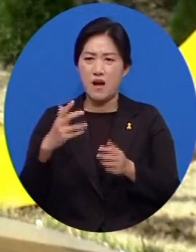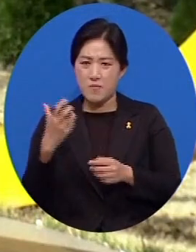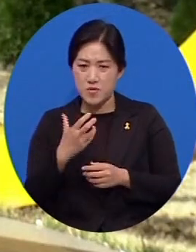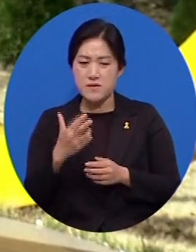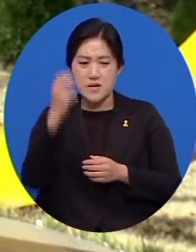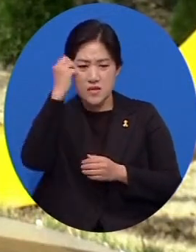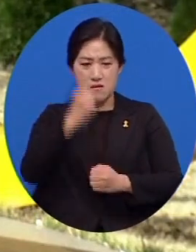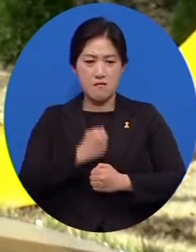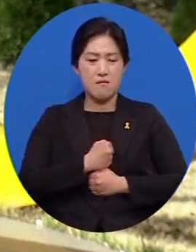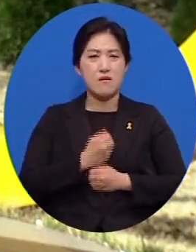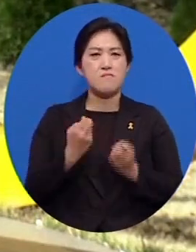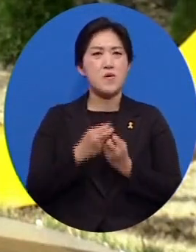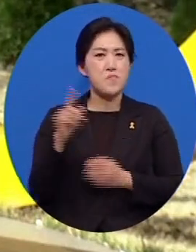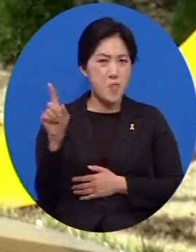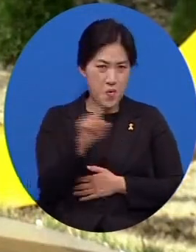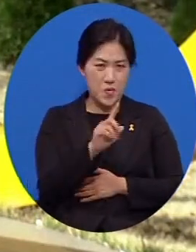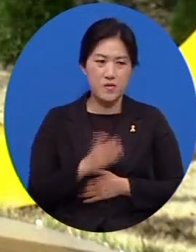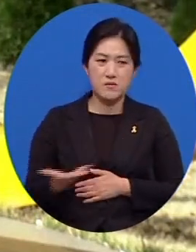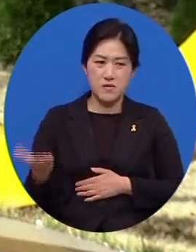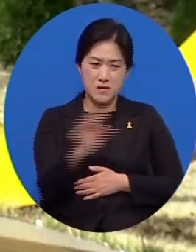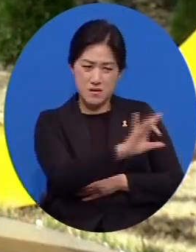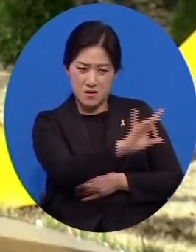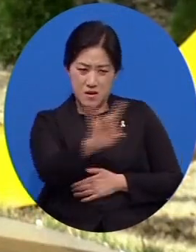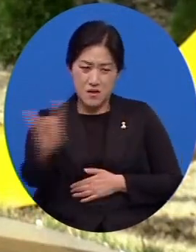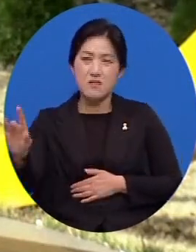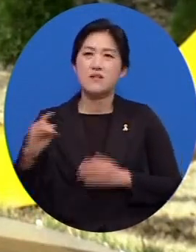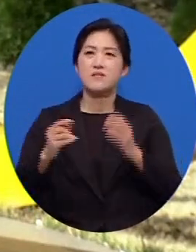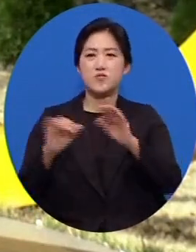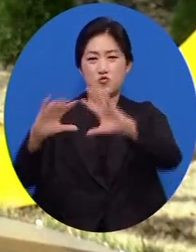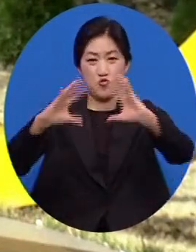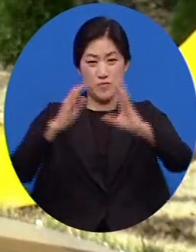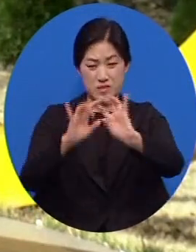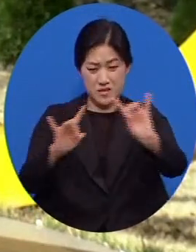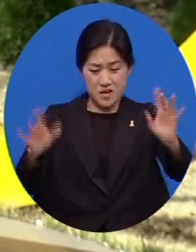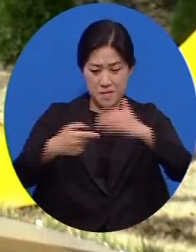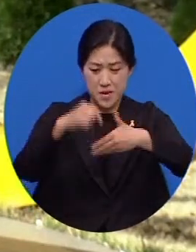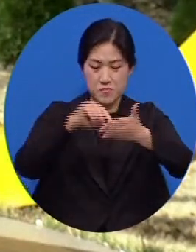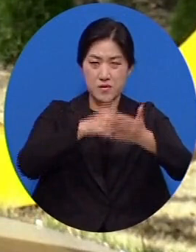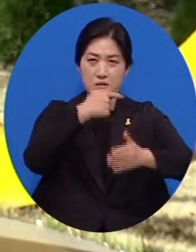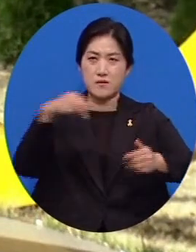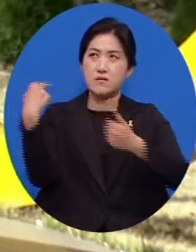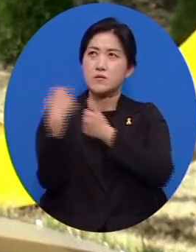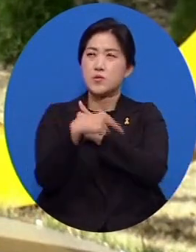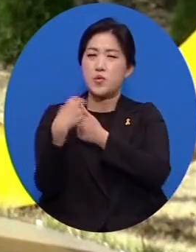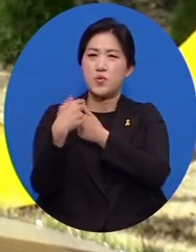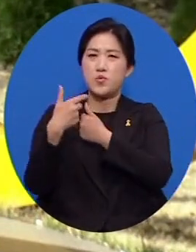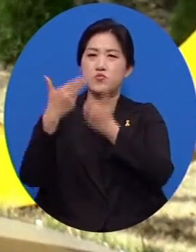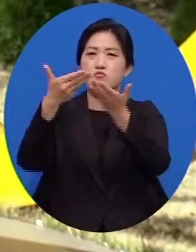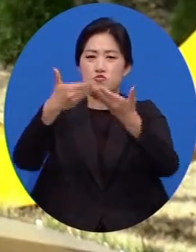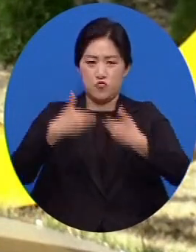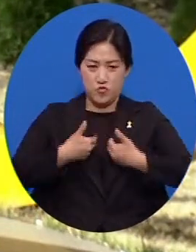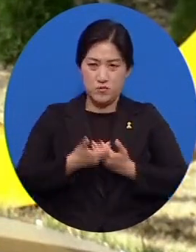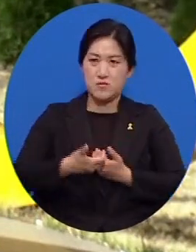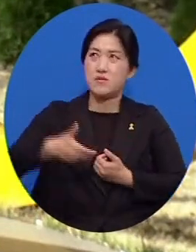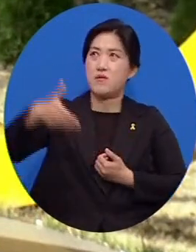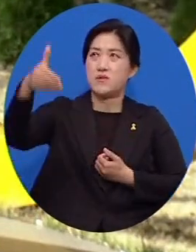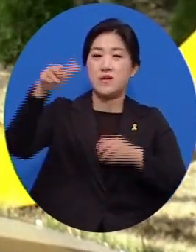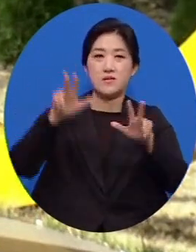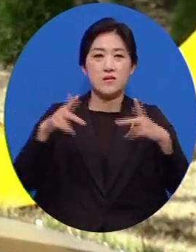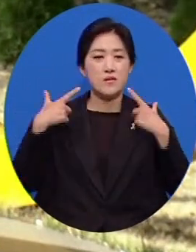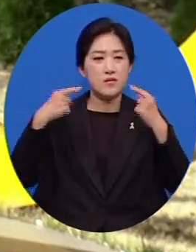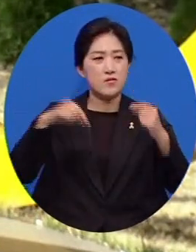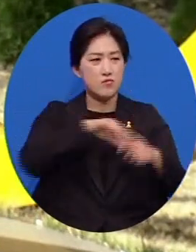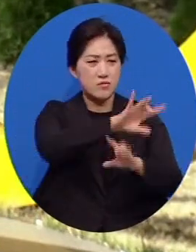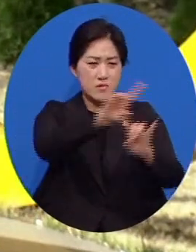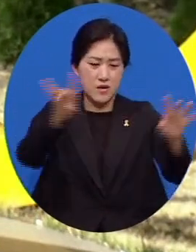하는지 여러분들 우리 한 사람 한 사람 가슴 속에 큰 교훈을 남겨주고 지금도 우리들 속에